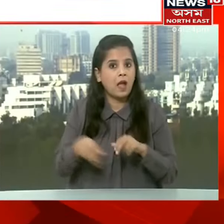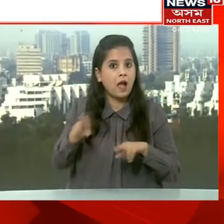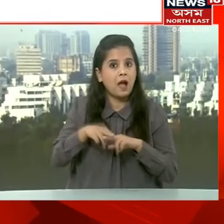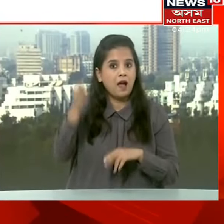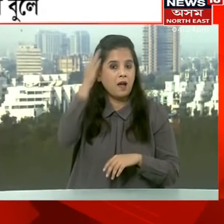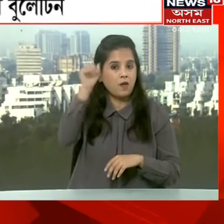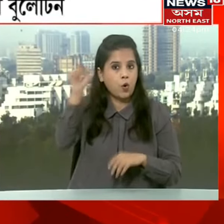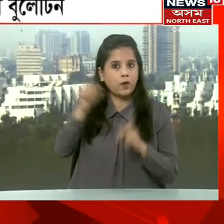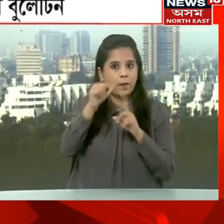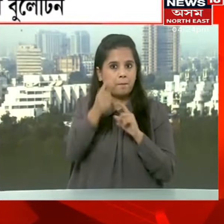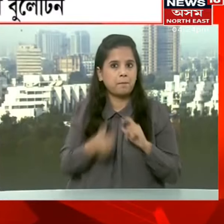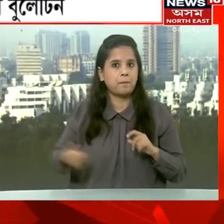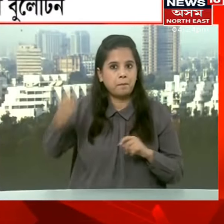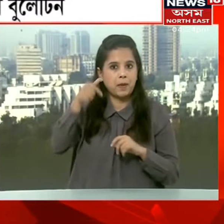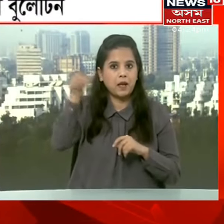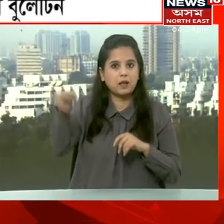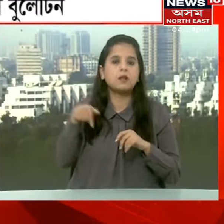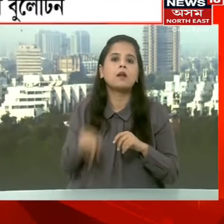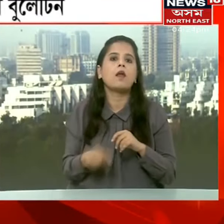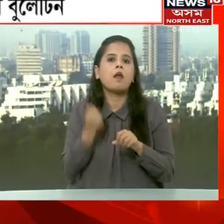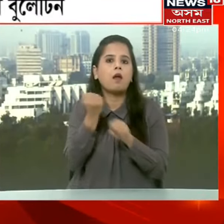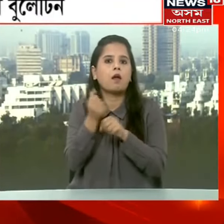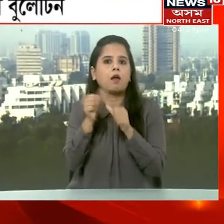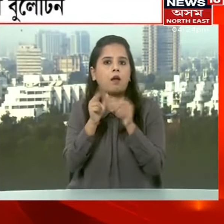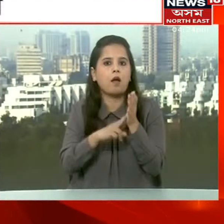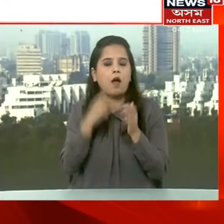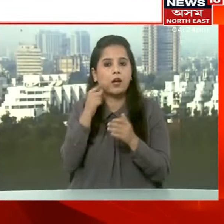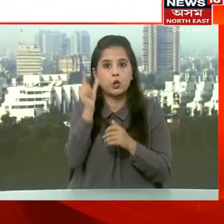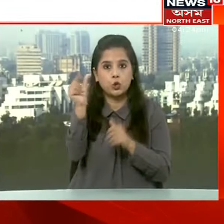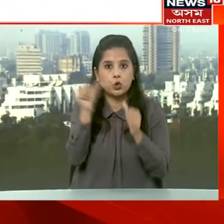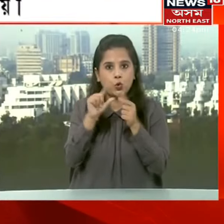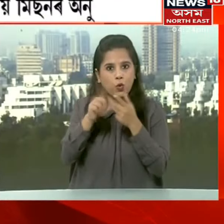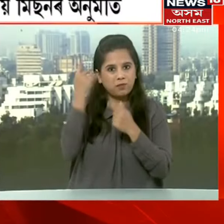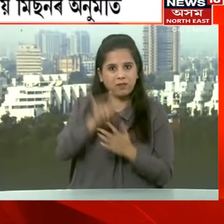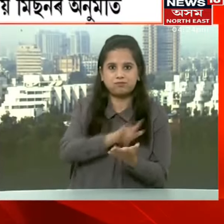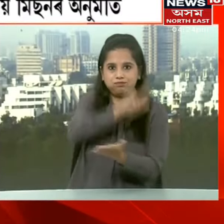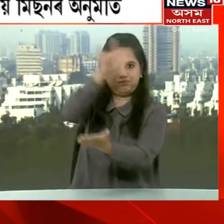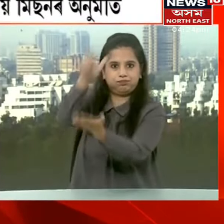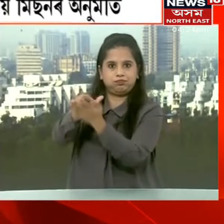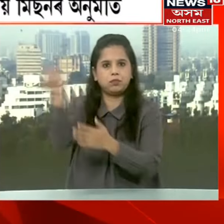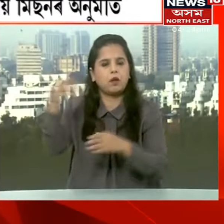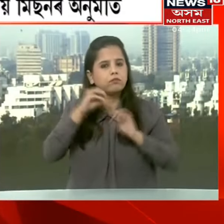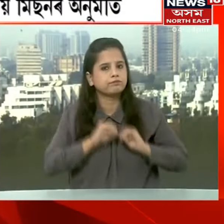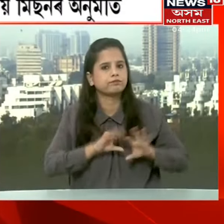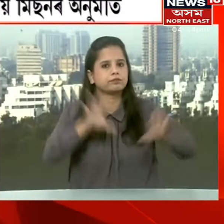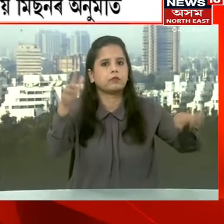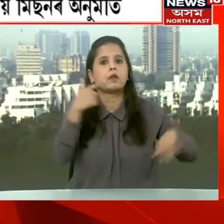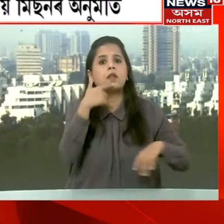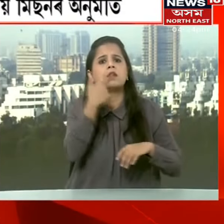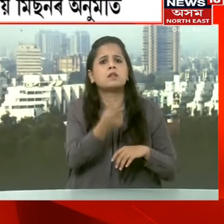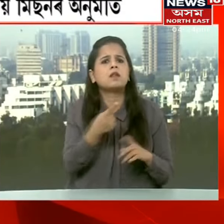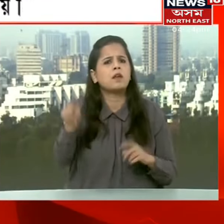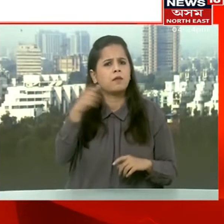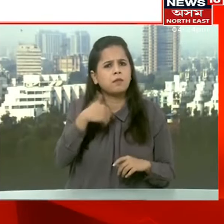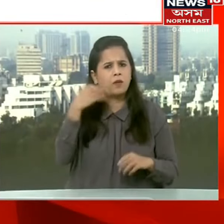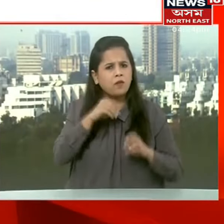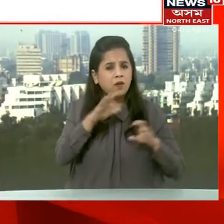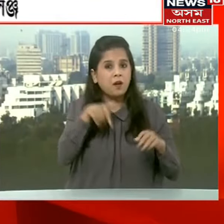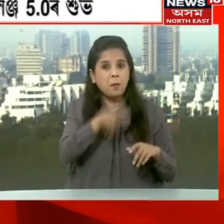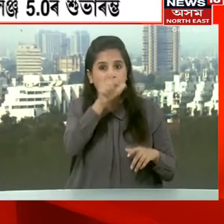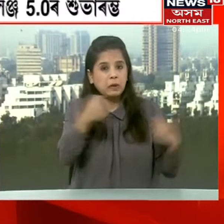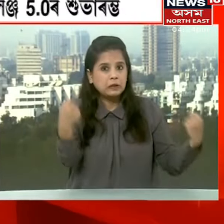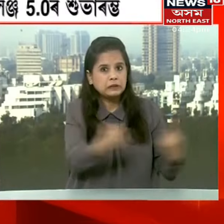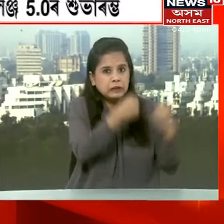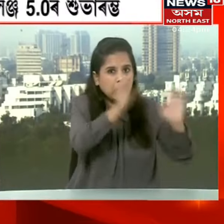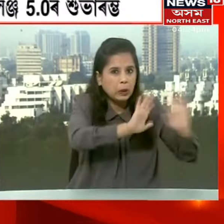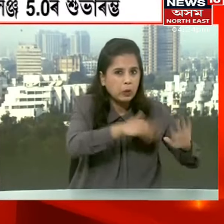अफगानिस्तान के राष्ट्रपति अशरफ गनी ने यूएई से ही अपने देश के लोगों के नाम संदेश जारी किया है। अपने संबोधन में उन्होंने कहा कि रक्तपात रोकने के